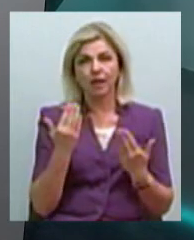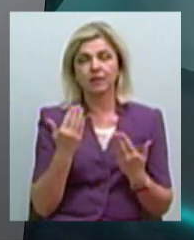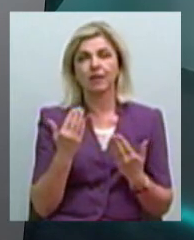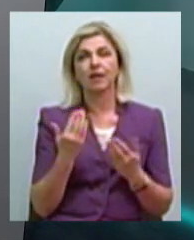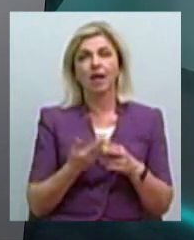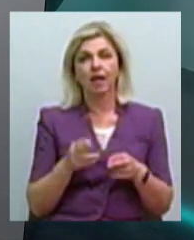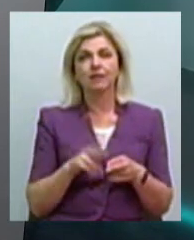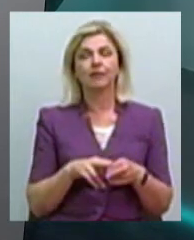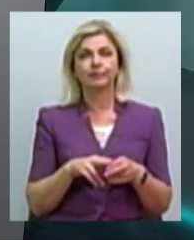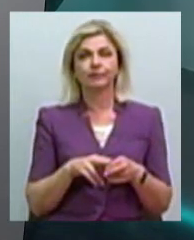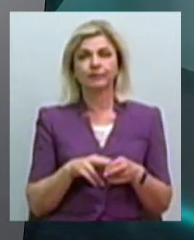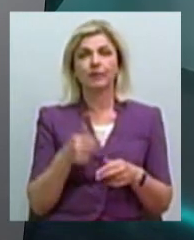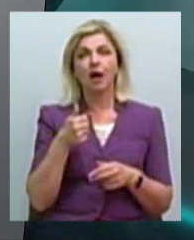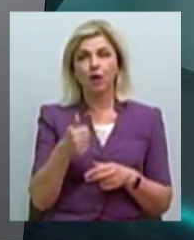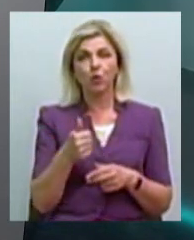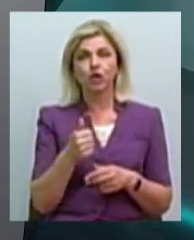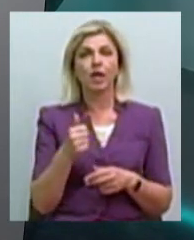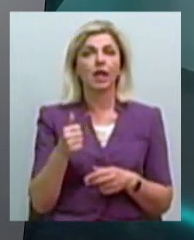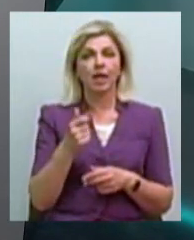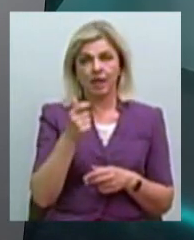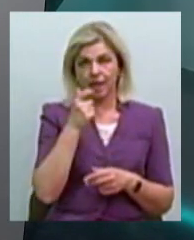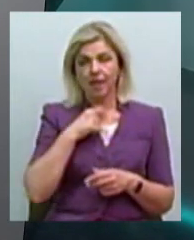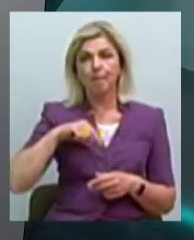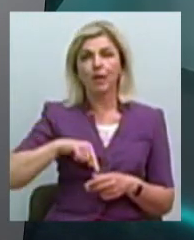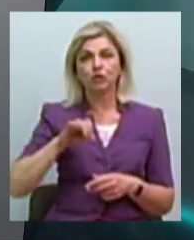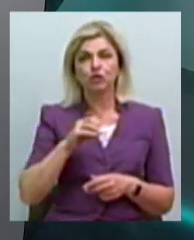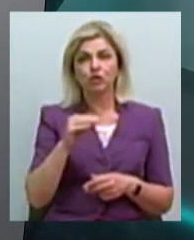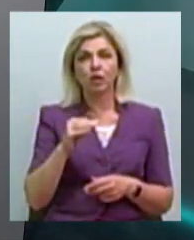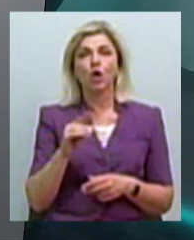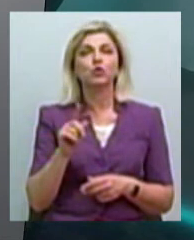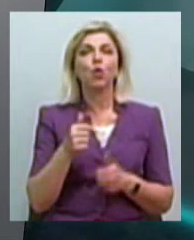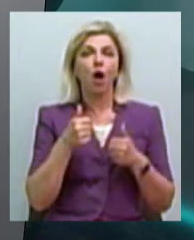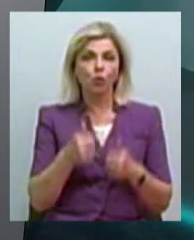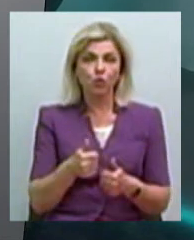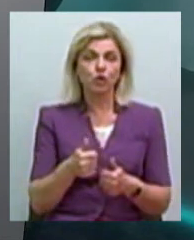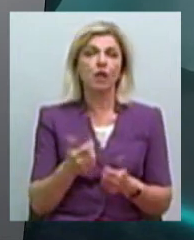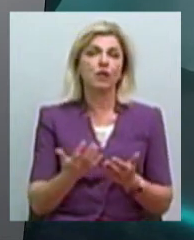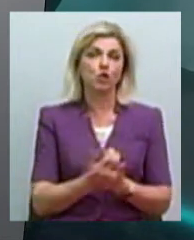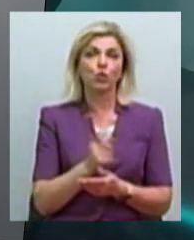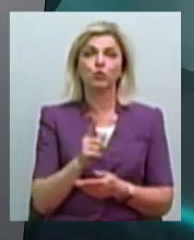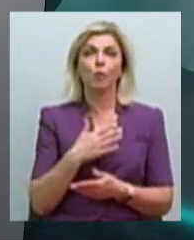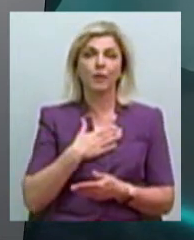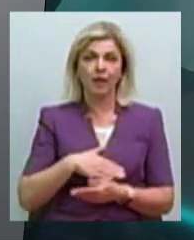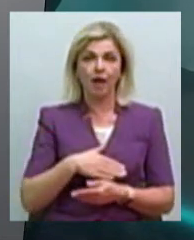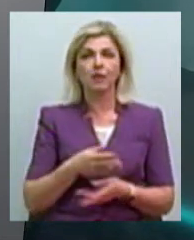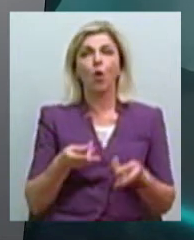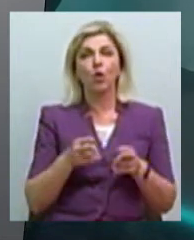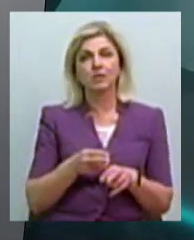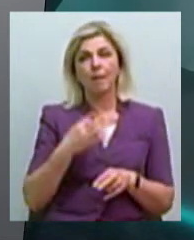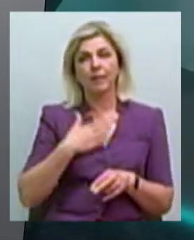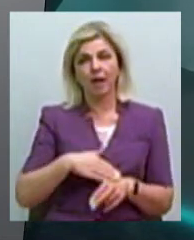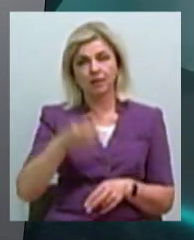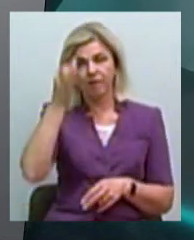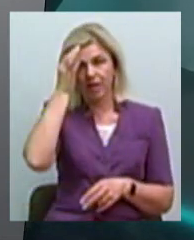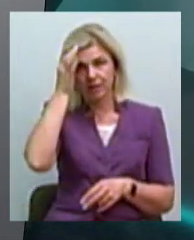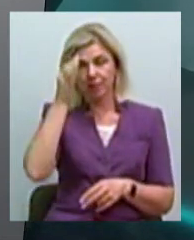и хороший имидж в плане того, что он приехал, он нашел что-то приятное, у него остались приятные воспоминания, он их привез домой, он